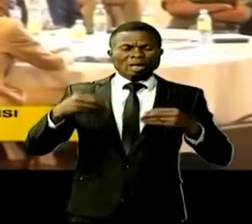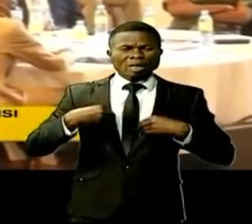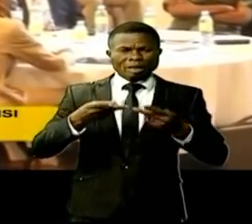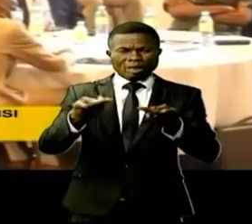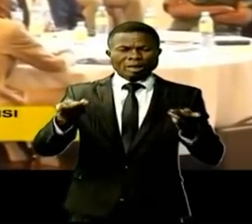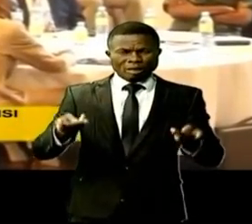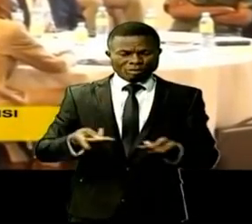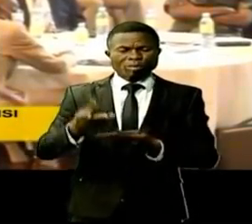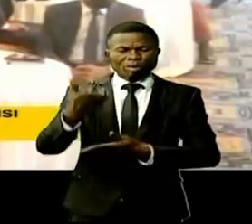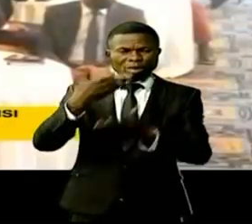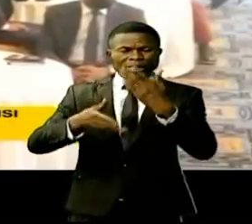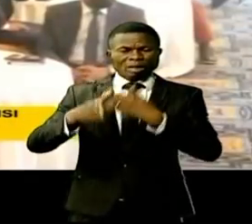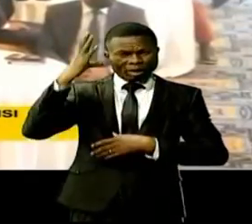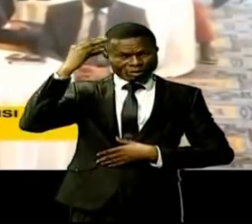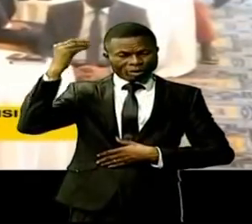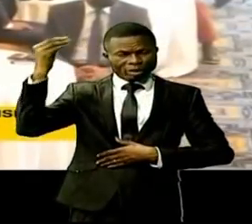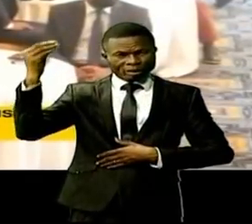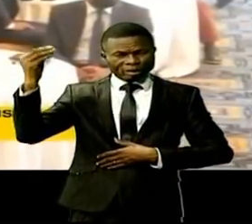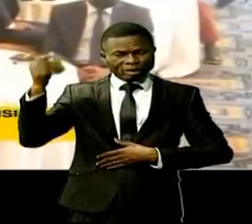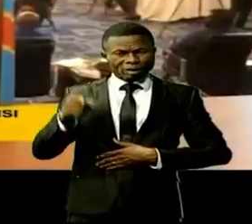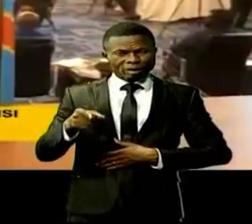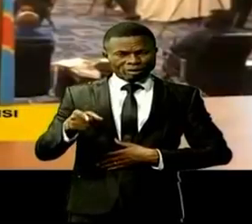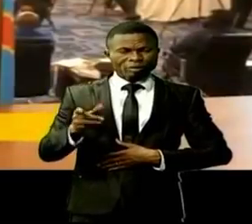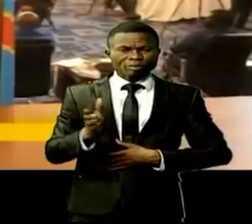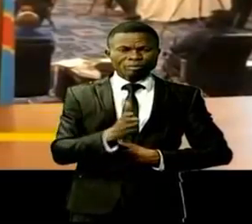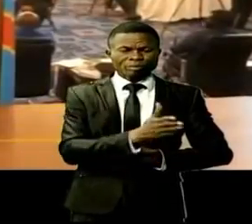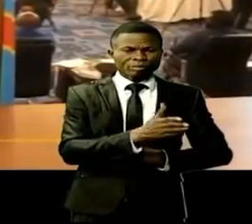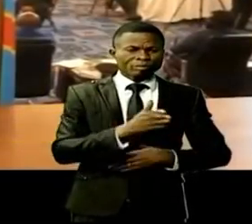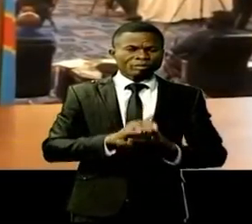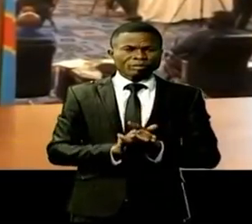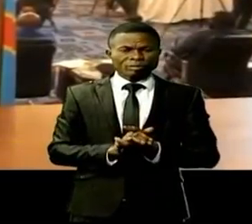ces échanges d'expérience.